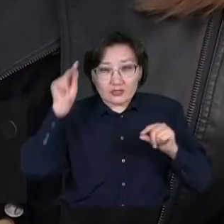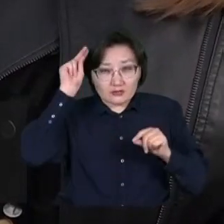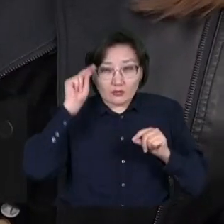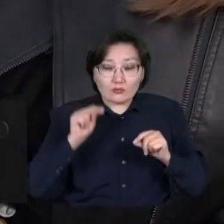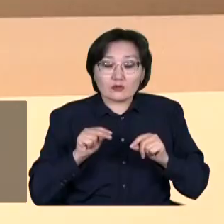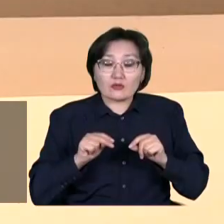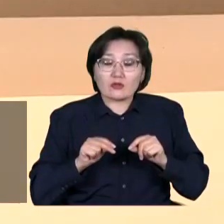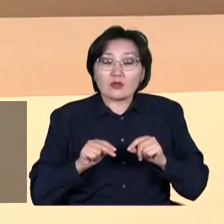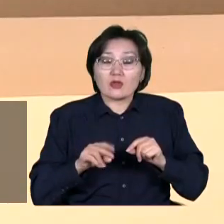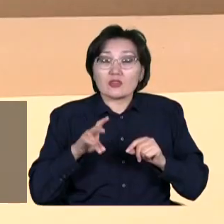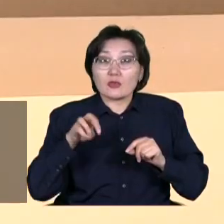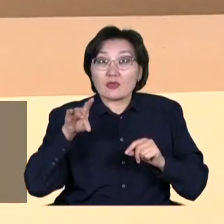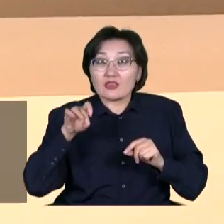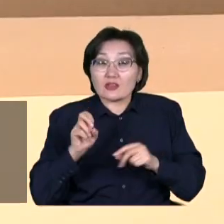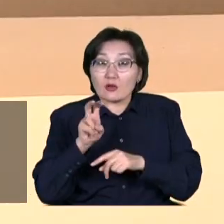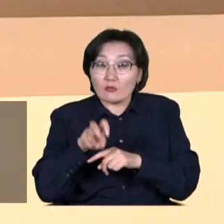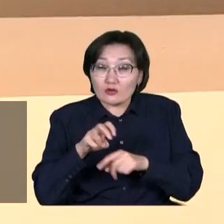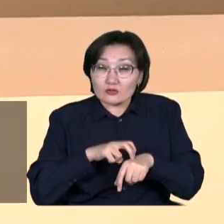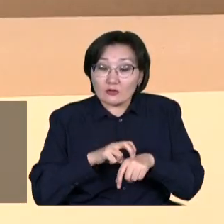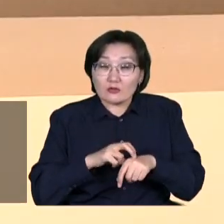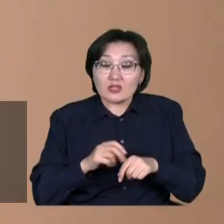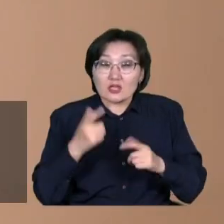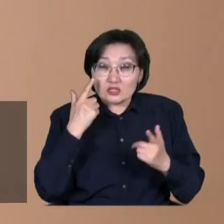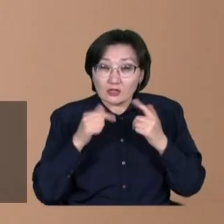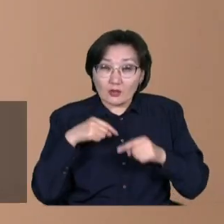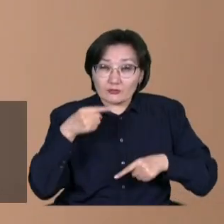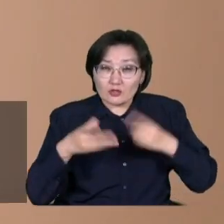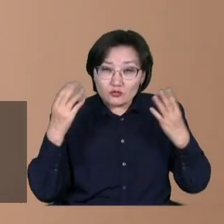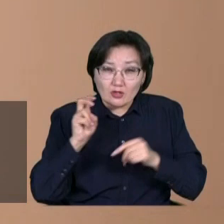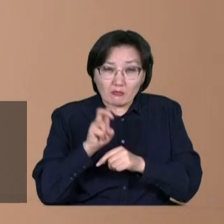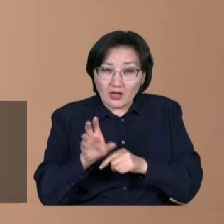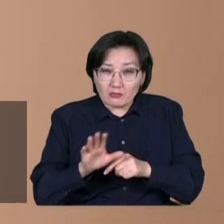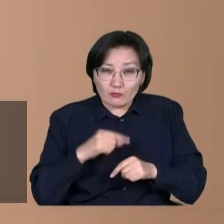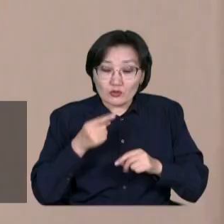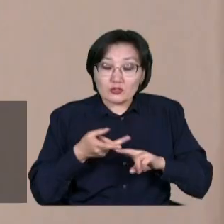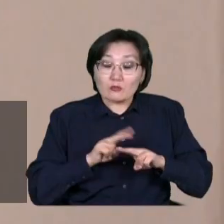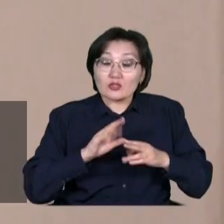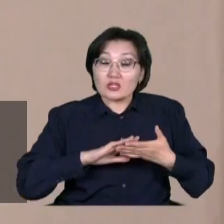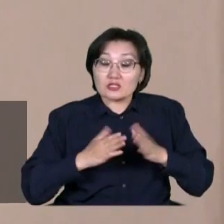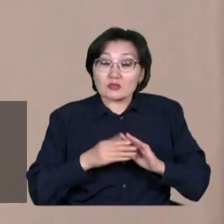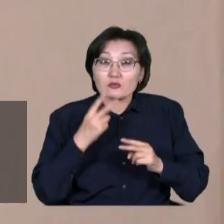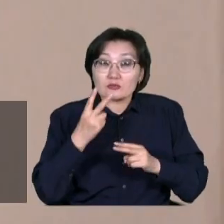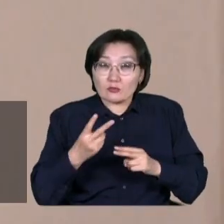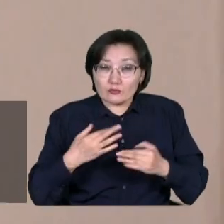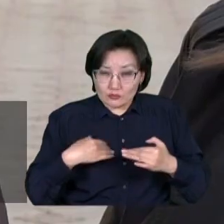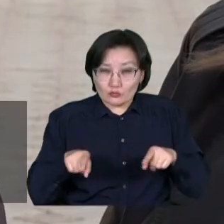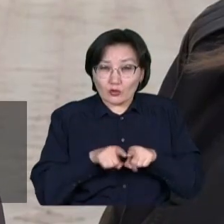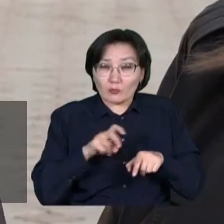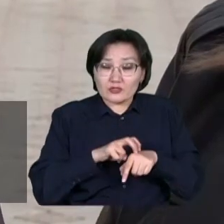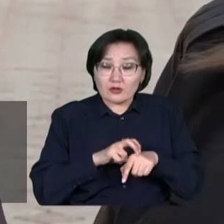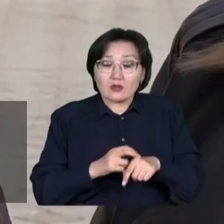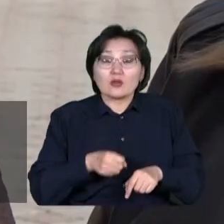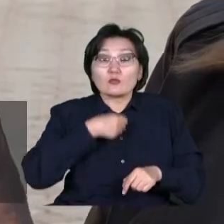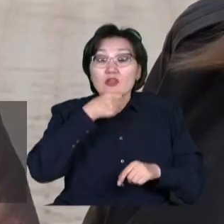немерем қорқып қалды баруға, жылап келесі күні бармайым деп. Мына жағдайды көріп есіміз шығып отыр. Үлкен